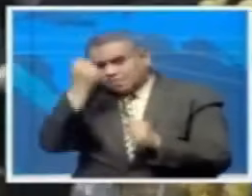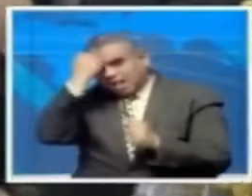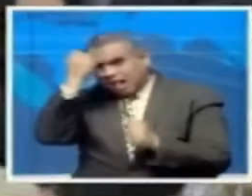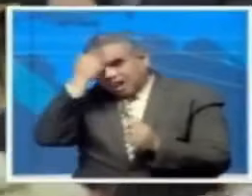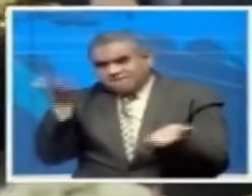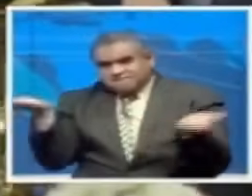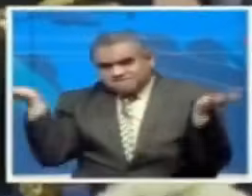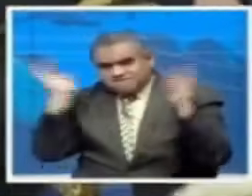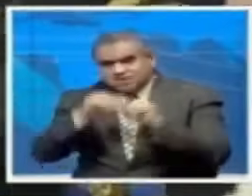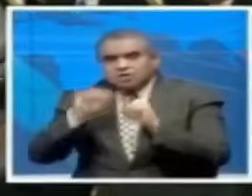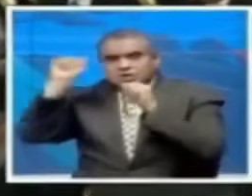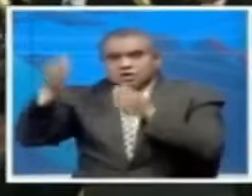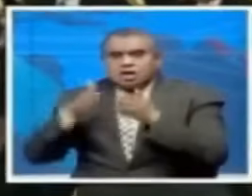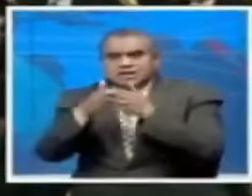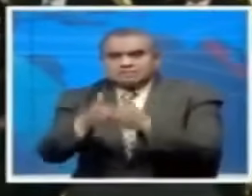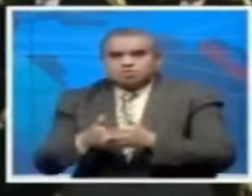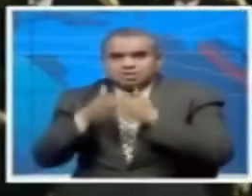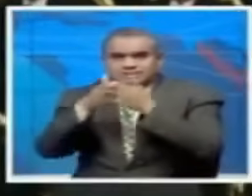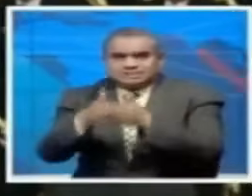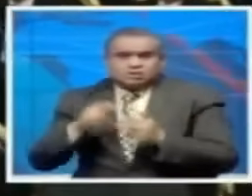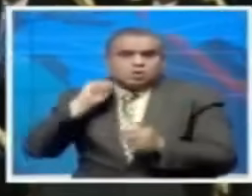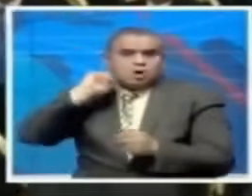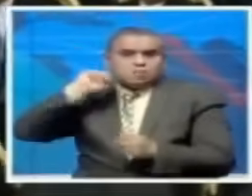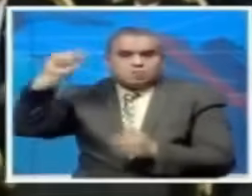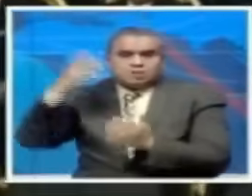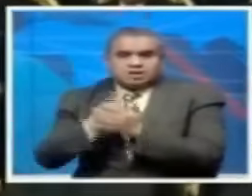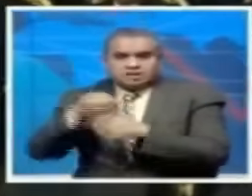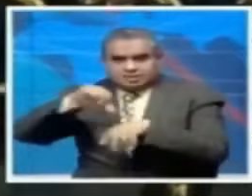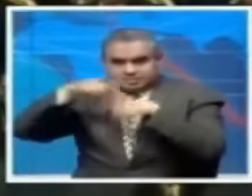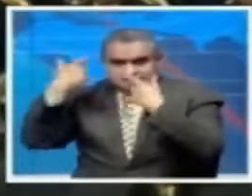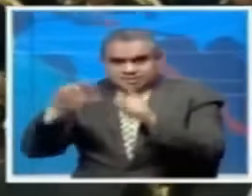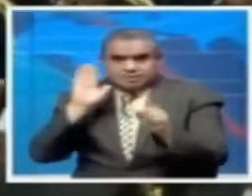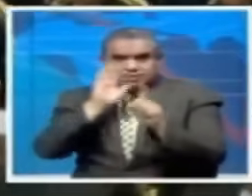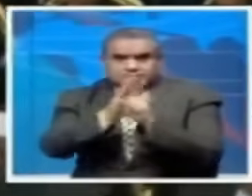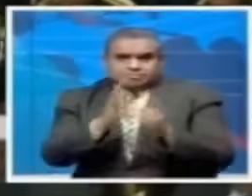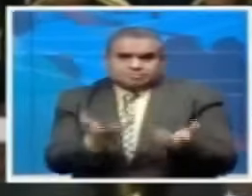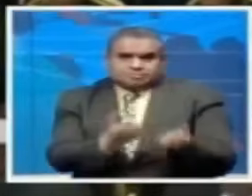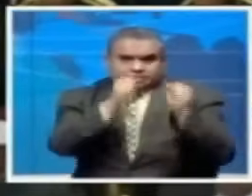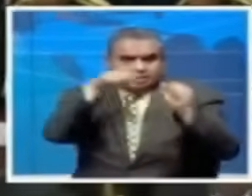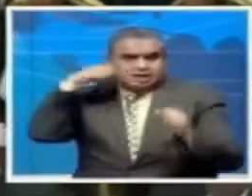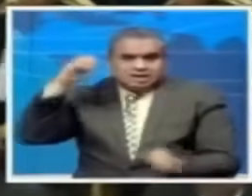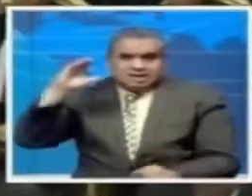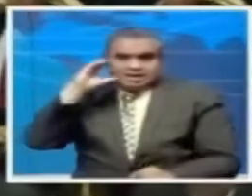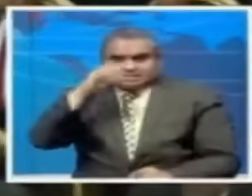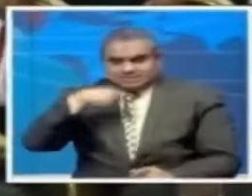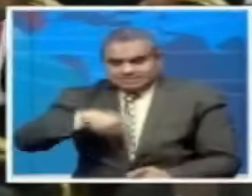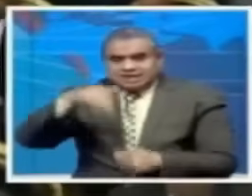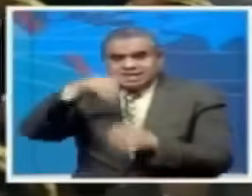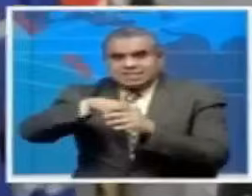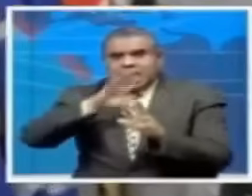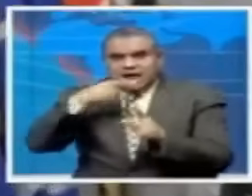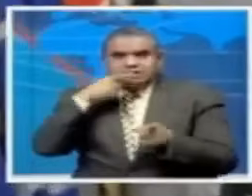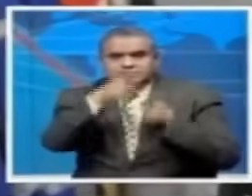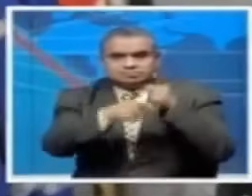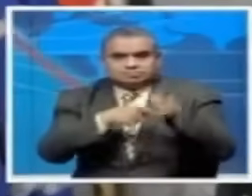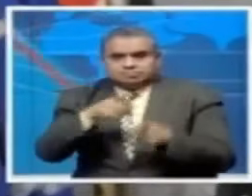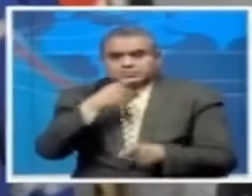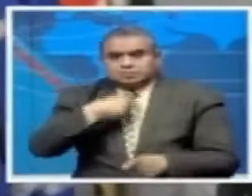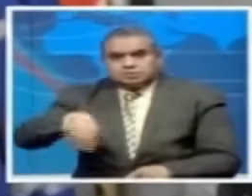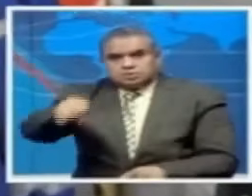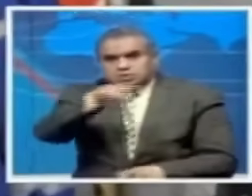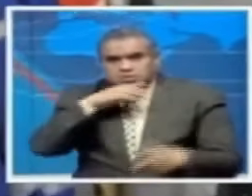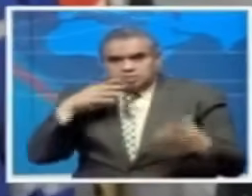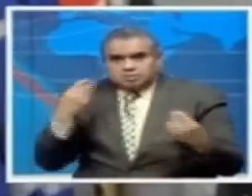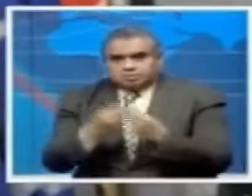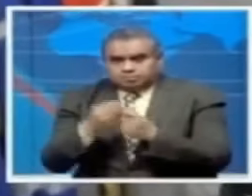أبناء المحافظة لتأييد المرشح الرئاسي عبد الفتاح السيسي بالانتخابات الرئاسية القادمة. ملحمة النهاردة